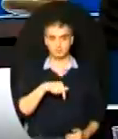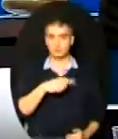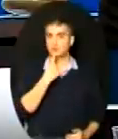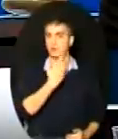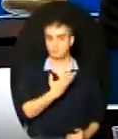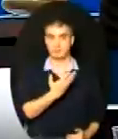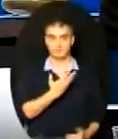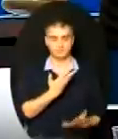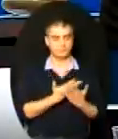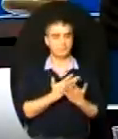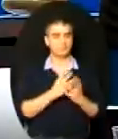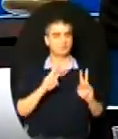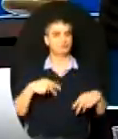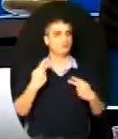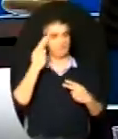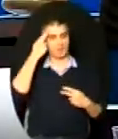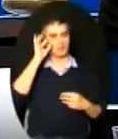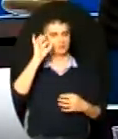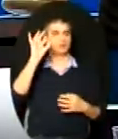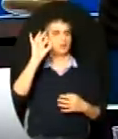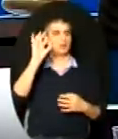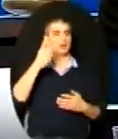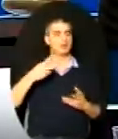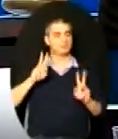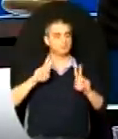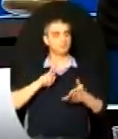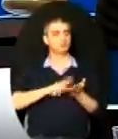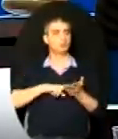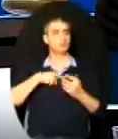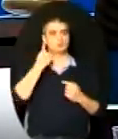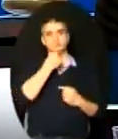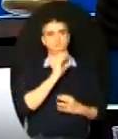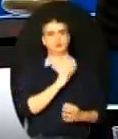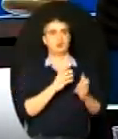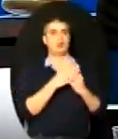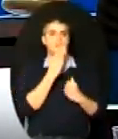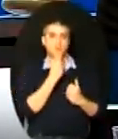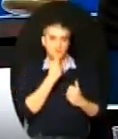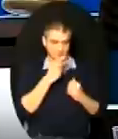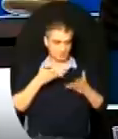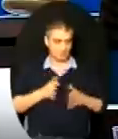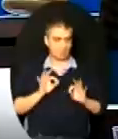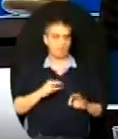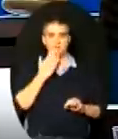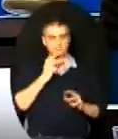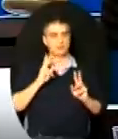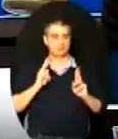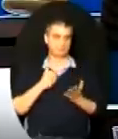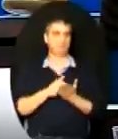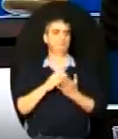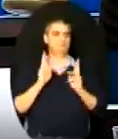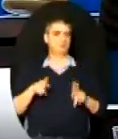אומר שמוכיח לנו שוב שהרעיון של מימוש זכות ההגדרה העצמית של העם היהודי במולדת שלו הוא חי